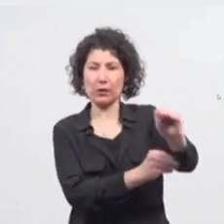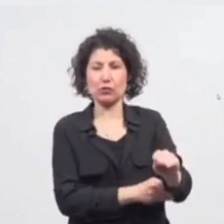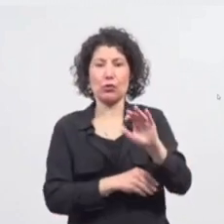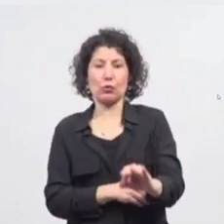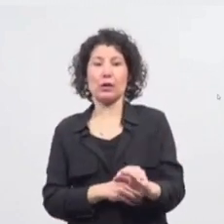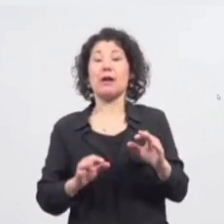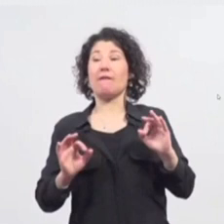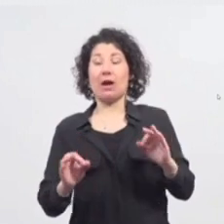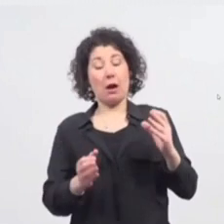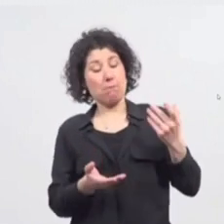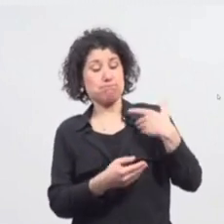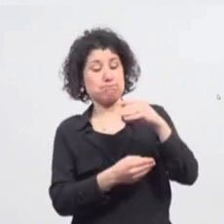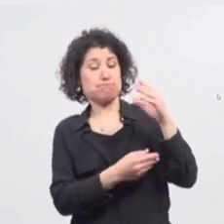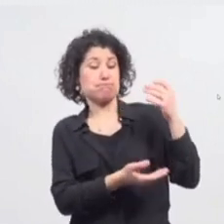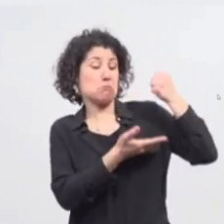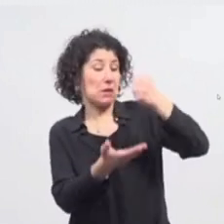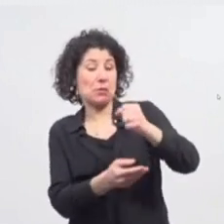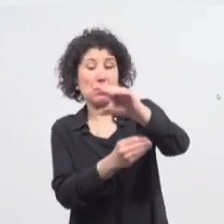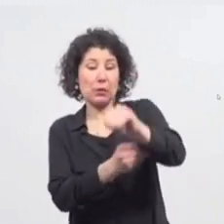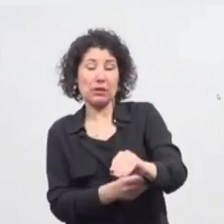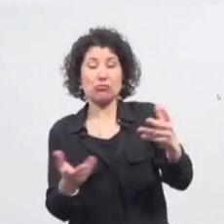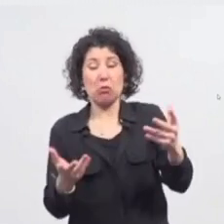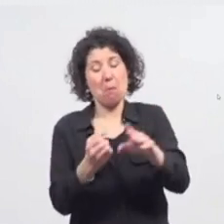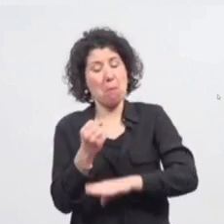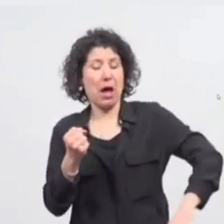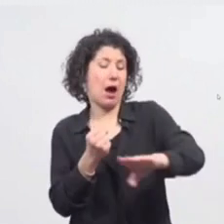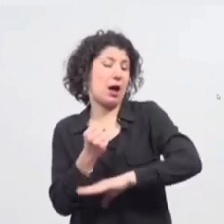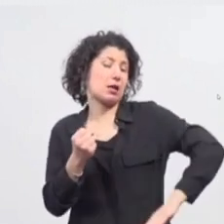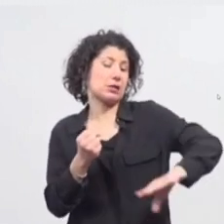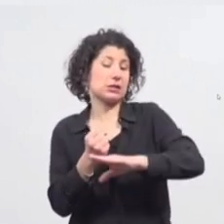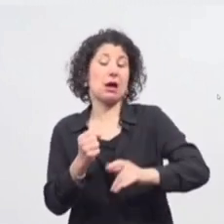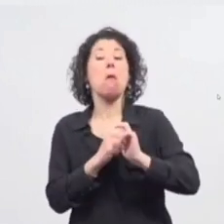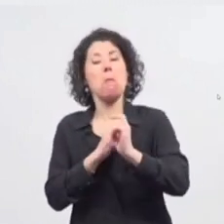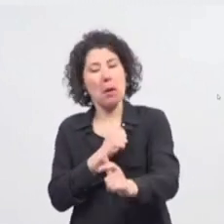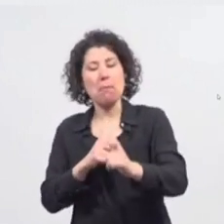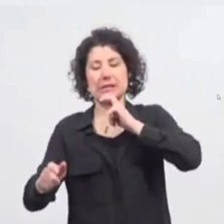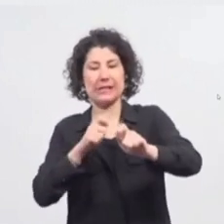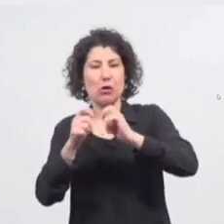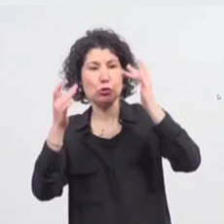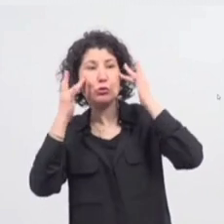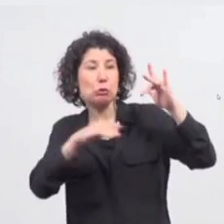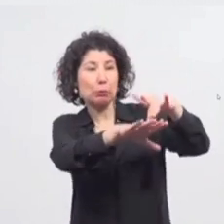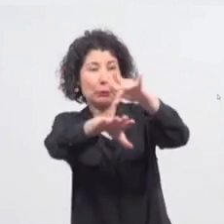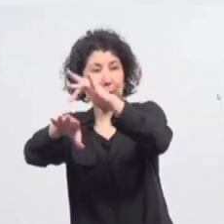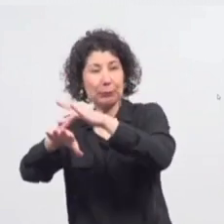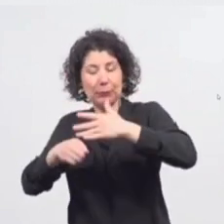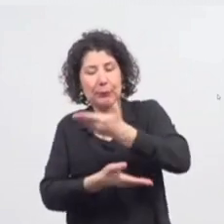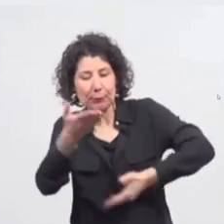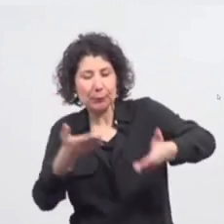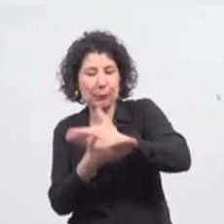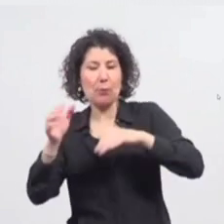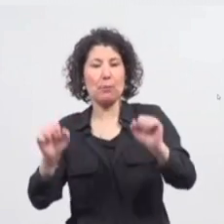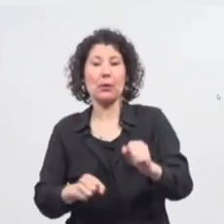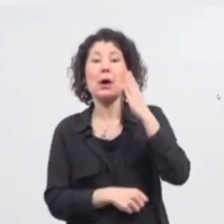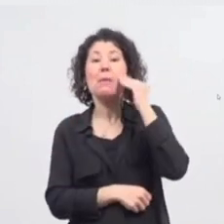patrimoine constitue également une base fondamentale sur laquelle le dialogue interculturel peut être construit. C'est pourquoi nous devons